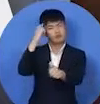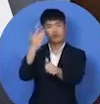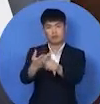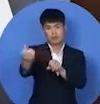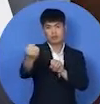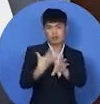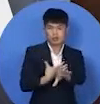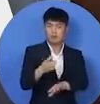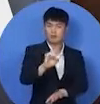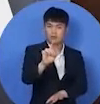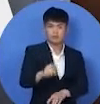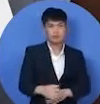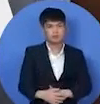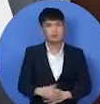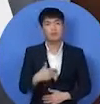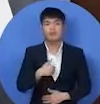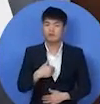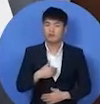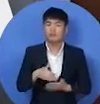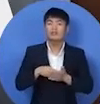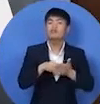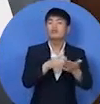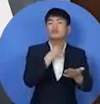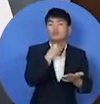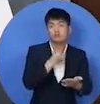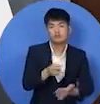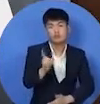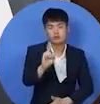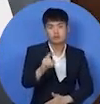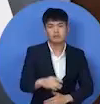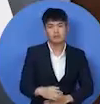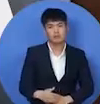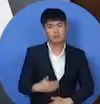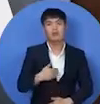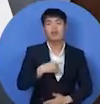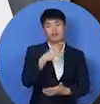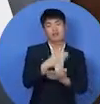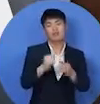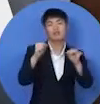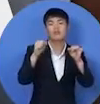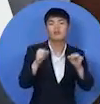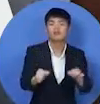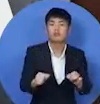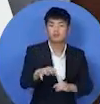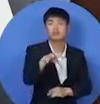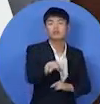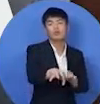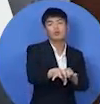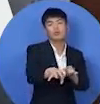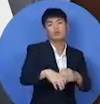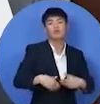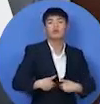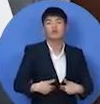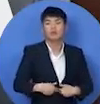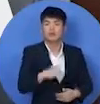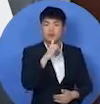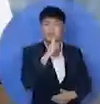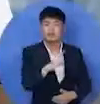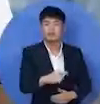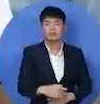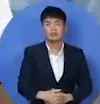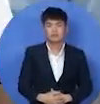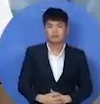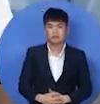그래서 거기서 나온 것 중에 뭐 언젠가 한번 말씀을 올리려고 그랬는데 머물고 싶은 공단을 요구해요,